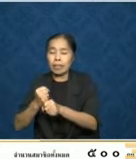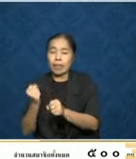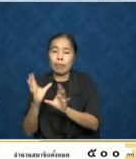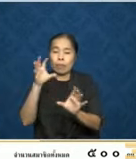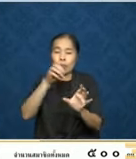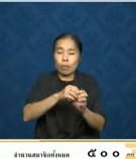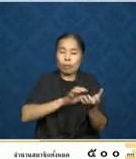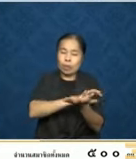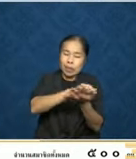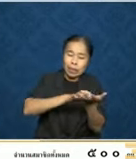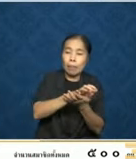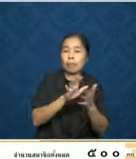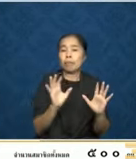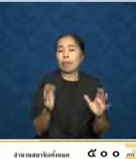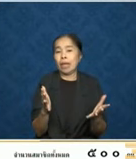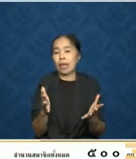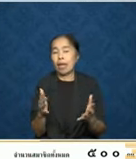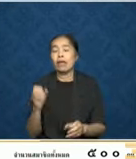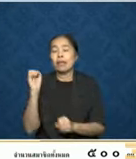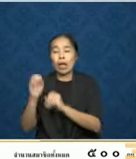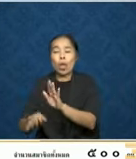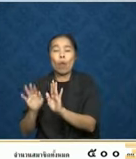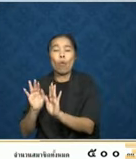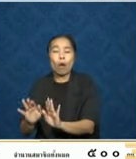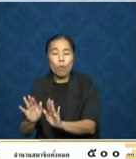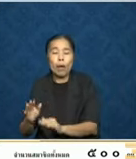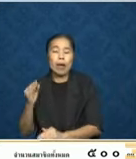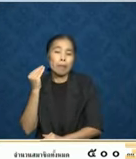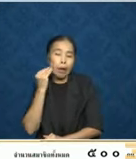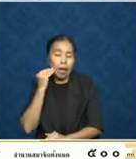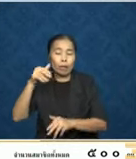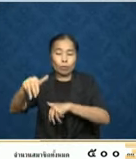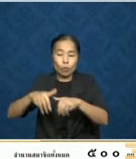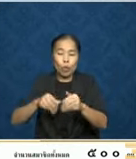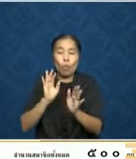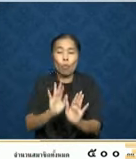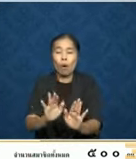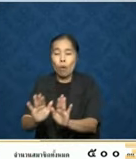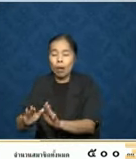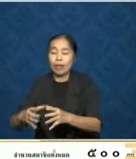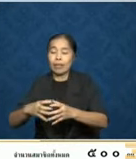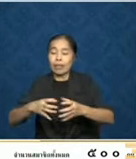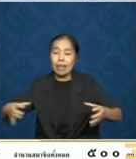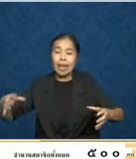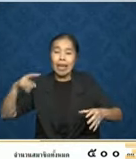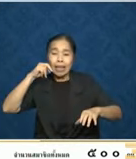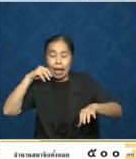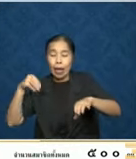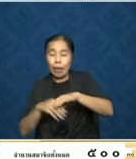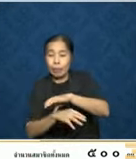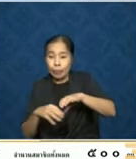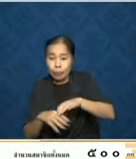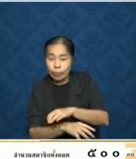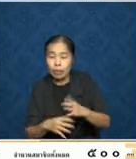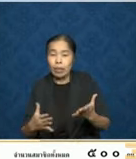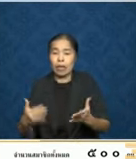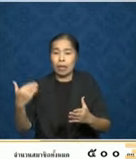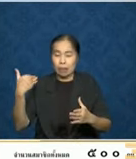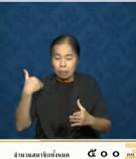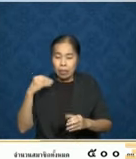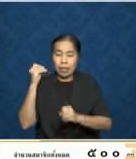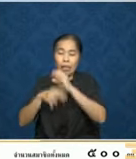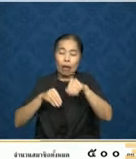การกำจัดครับทำให้ขยะตกค้างตามที่พักอาศัยแหล่งชุมชนท่อระบายน้ำบางส่วนไหลลงแม่น้ำล